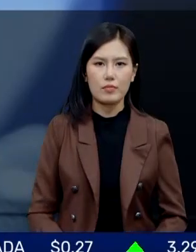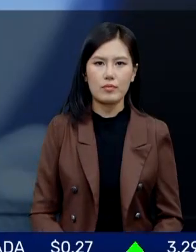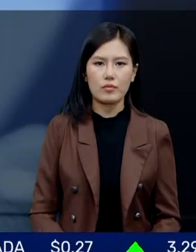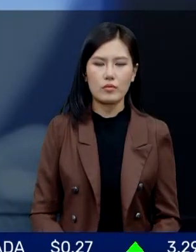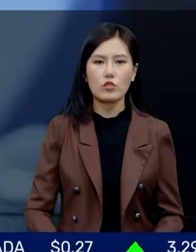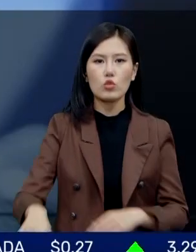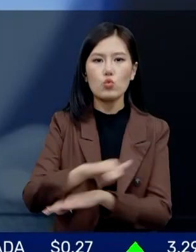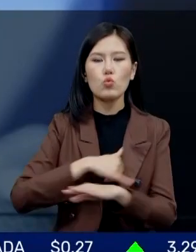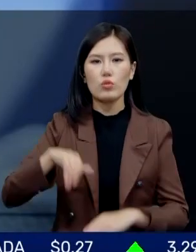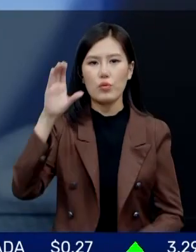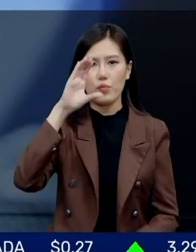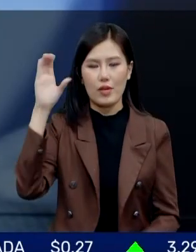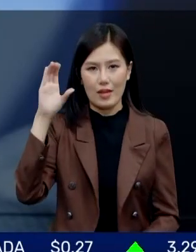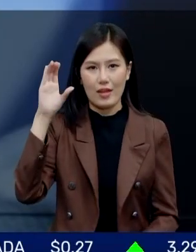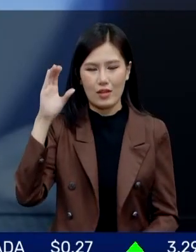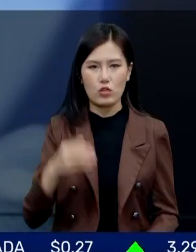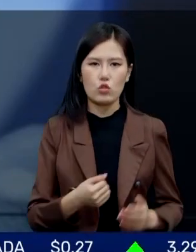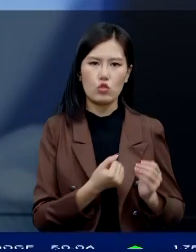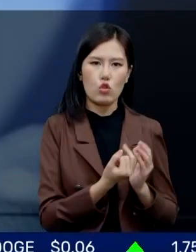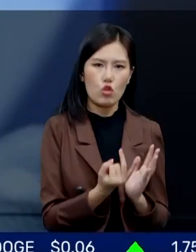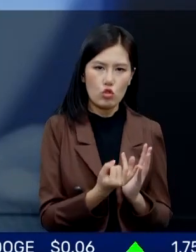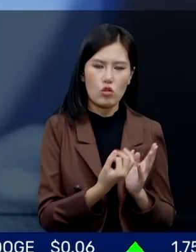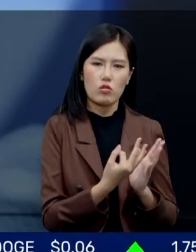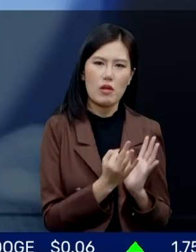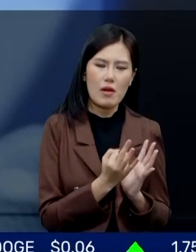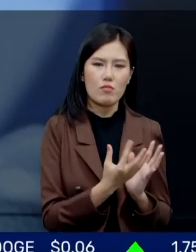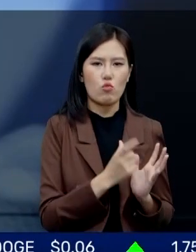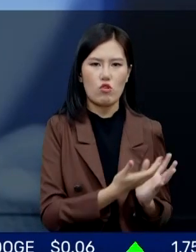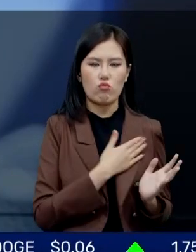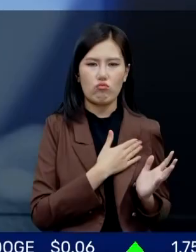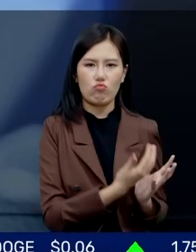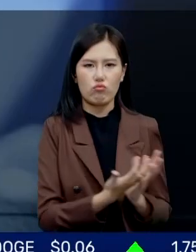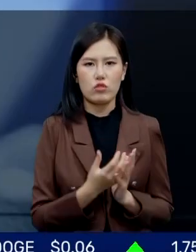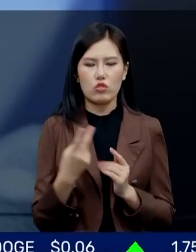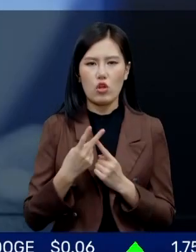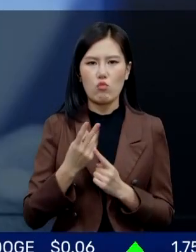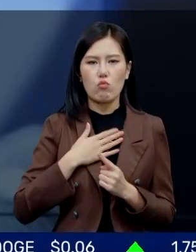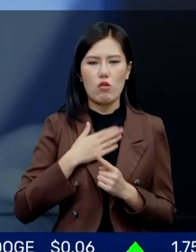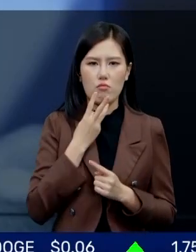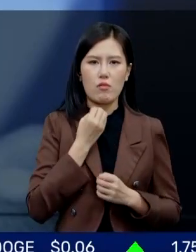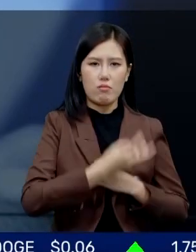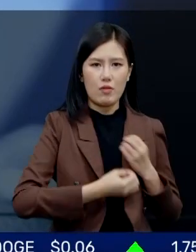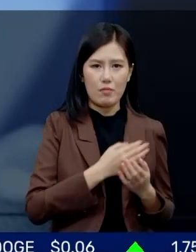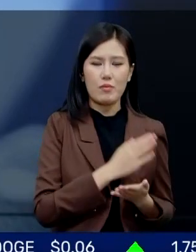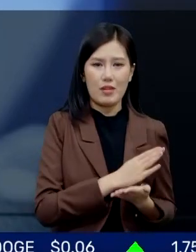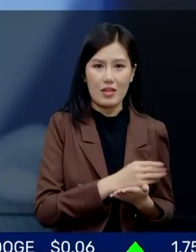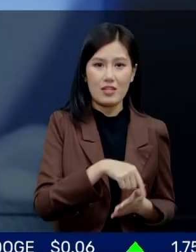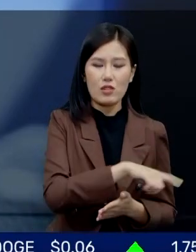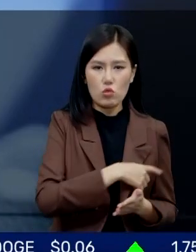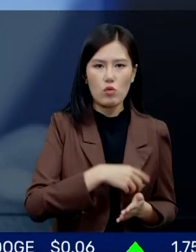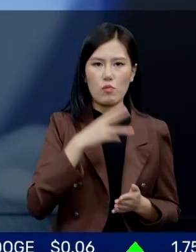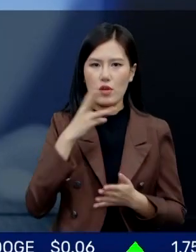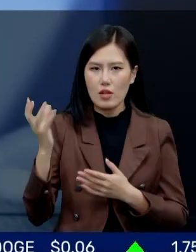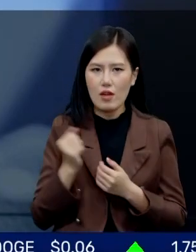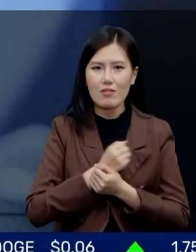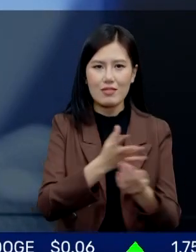Төрийн байгууллага хажуудаа 7-8 хүний бүрэлдэхүүнтэй бүхэл бүтэн хэвлэлийн алба ажилуулах болсон байна. Гэхдээ эдгээр хүмүүс иргэдийн мэдхэрхийг хангах биш, харин